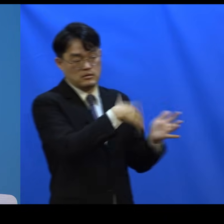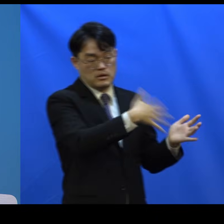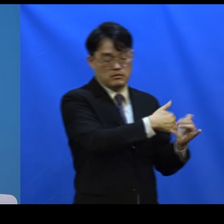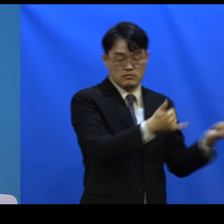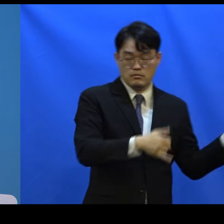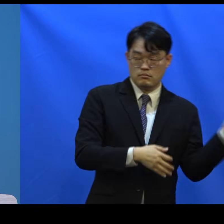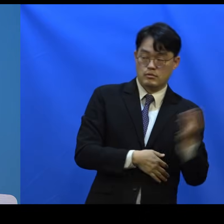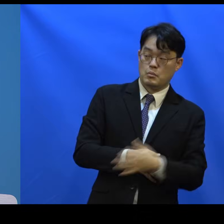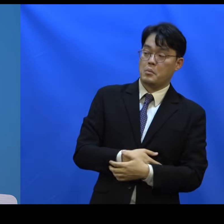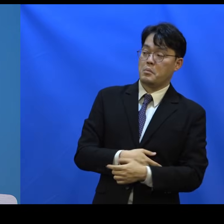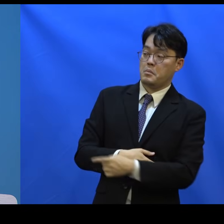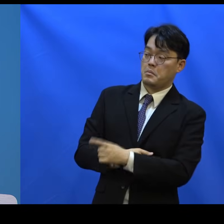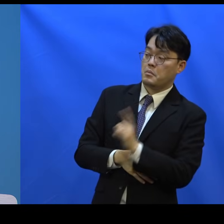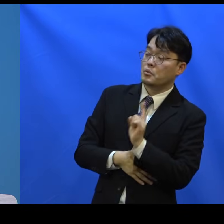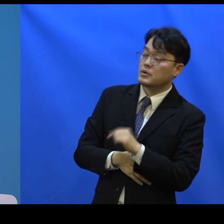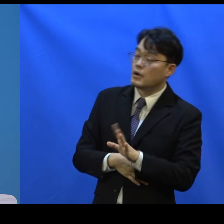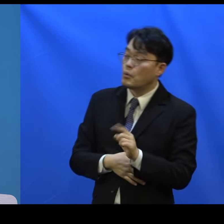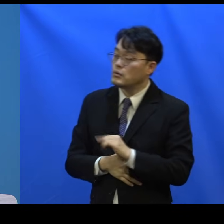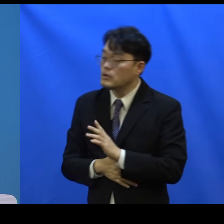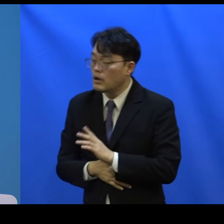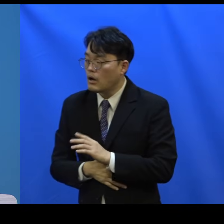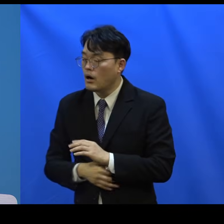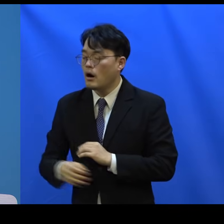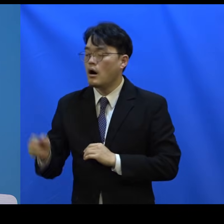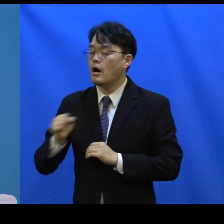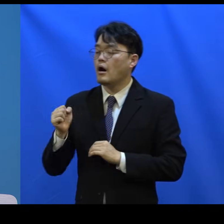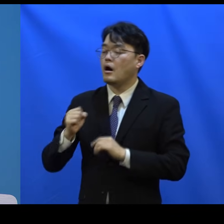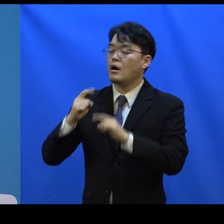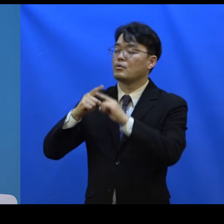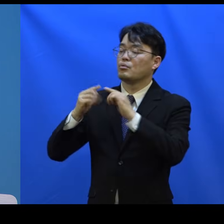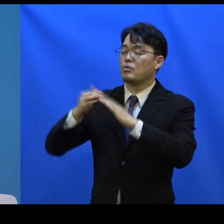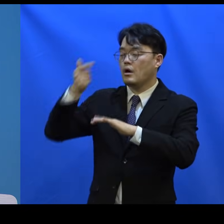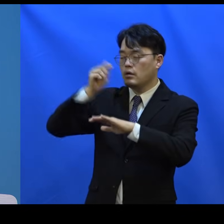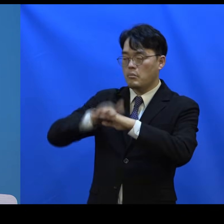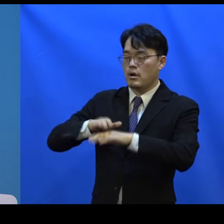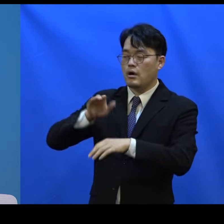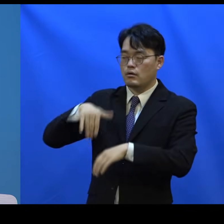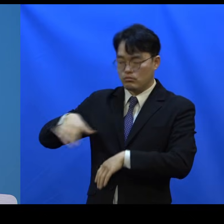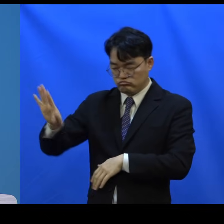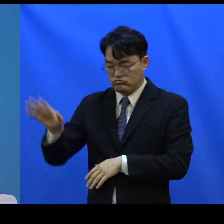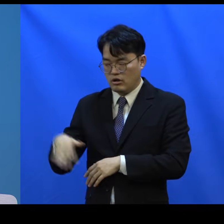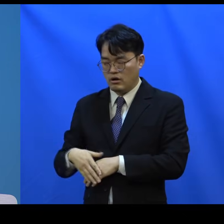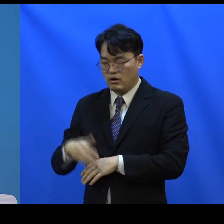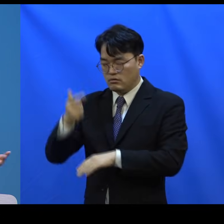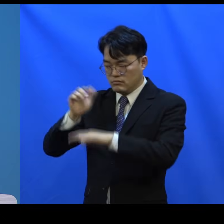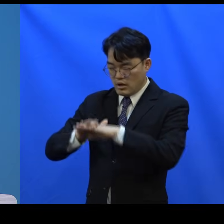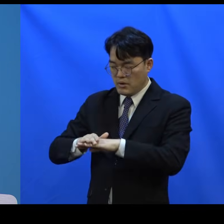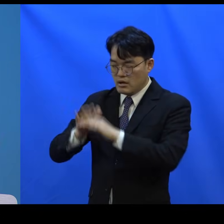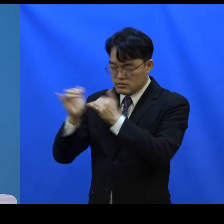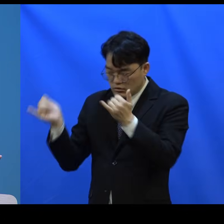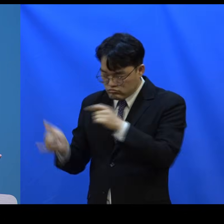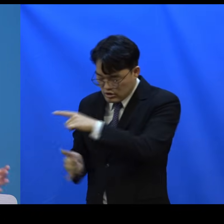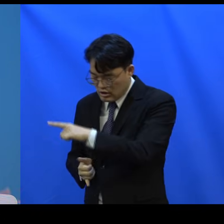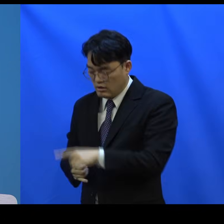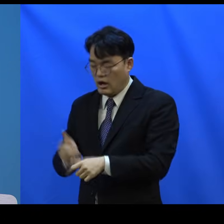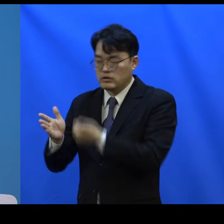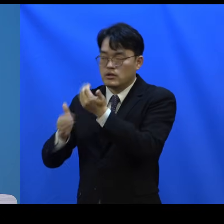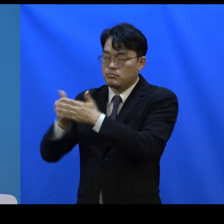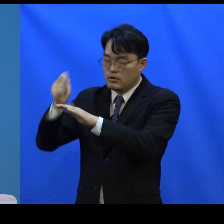드려. 이게 그리스도인의 아이덴티티를 표현하는 겁니다. 우리가 하나님을 예배하는 자들이라고 하는 걸 이제 온 땅에 알리는 거예요. 알리는